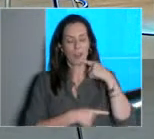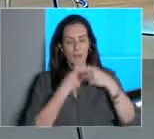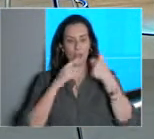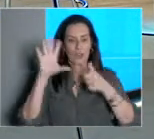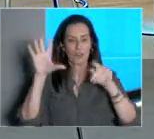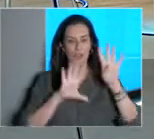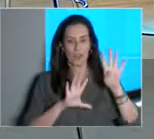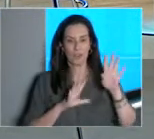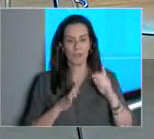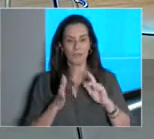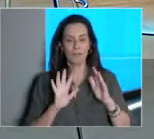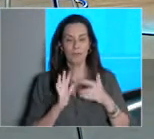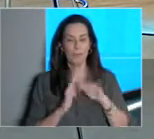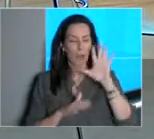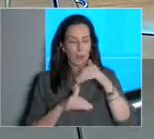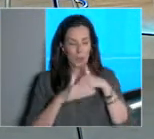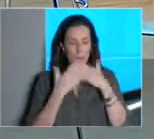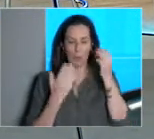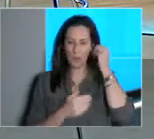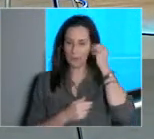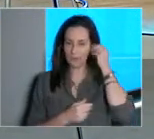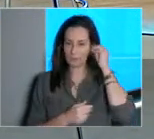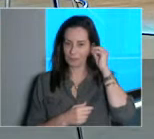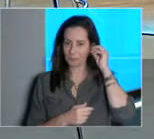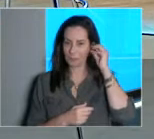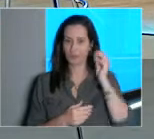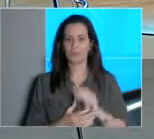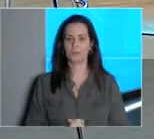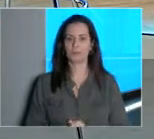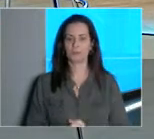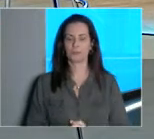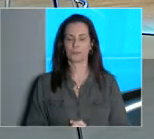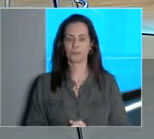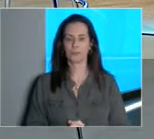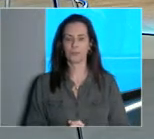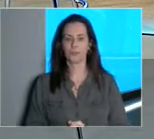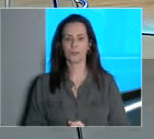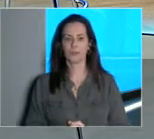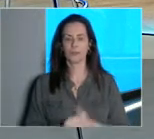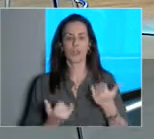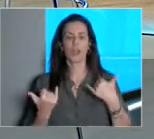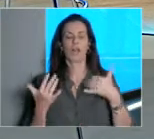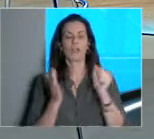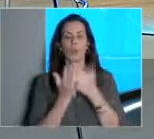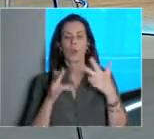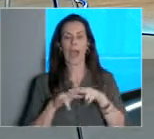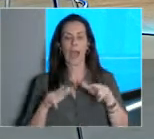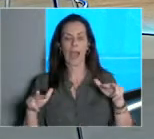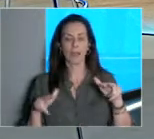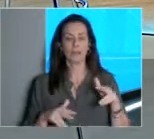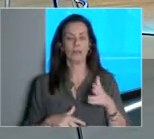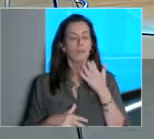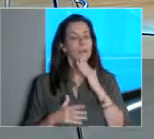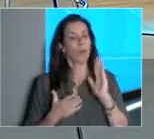1969, משהו כמו 5 לפנות בוקר. תכף נרחיב על זה. בואו נמשיך עם הכותרת הראשית של הארץ. ישראל